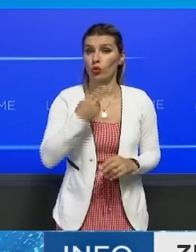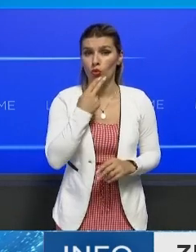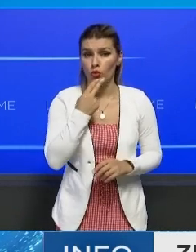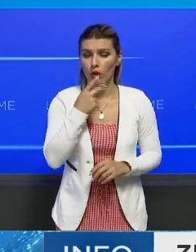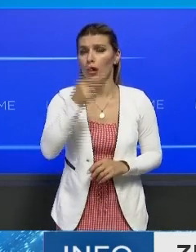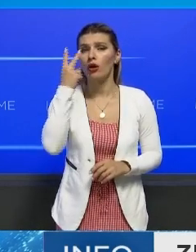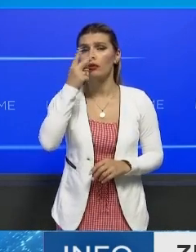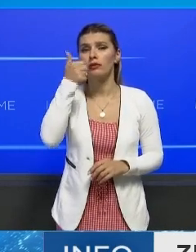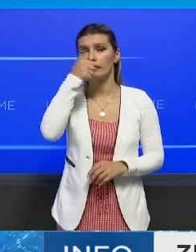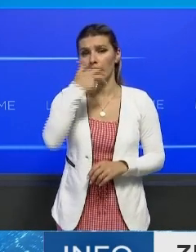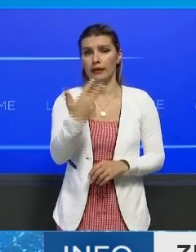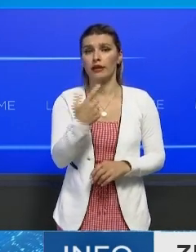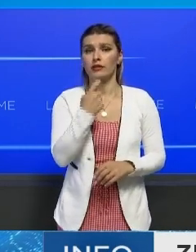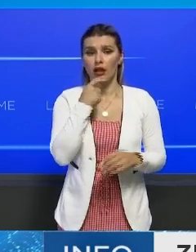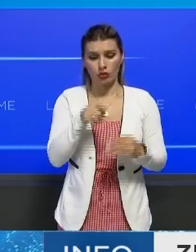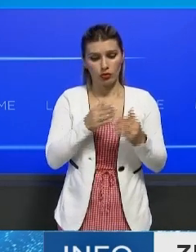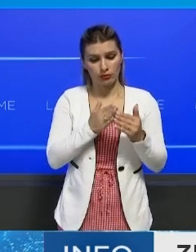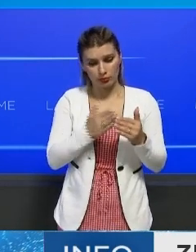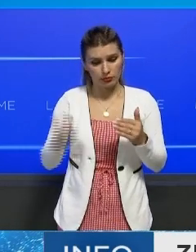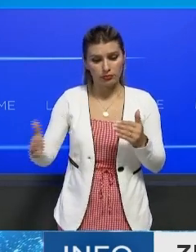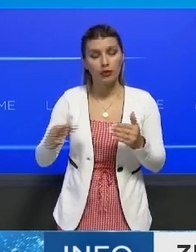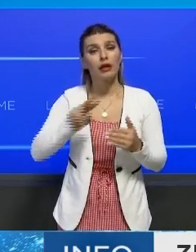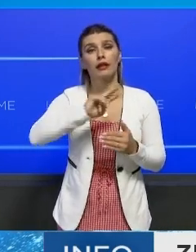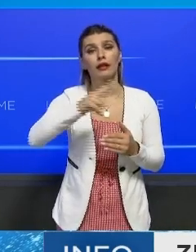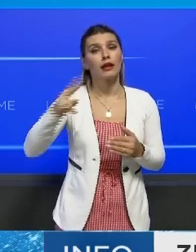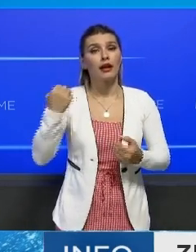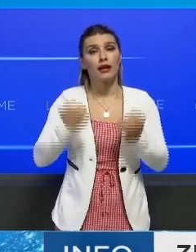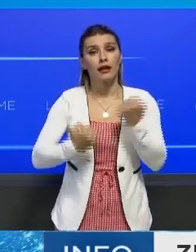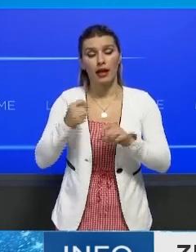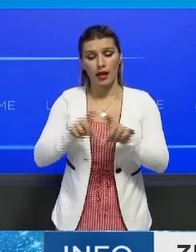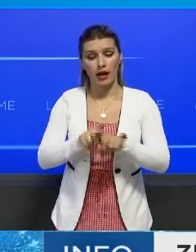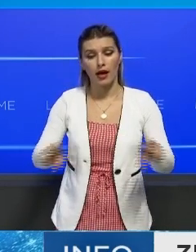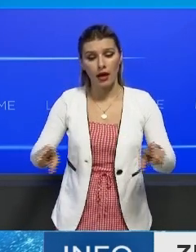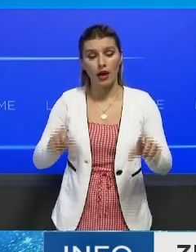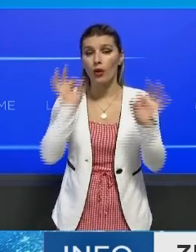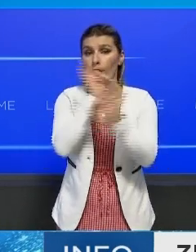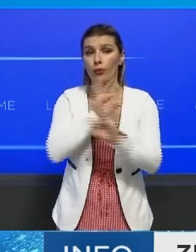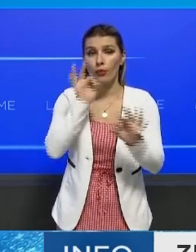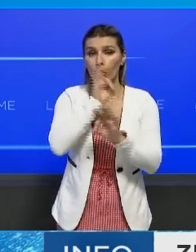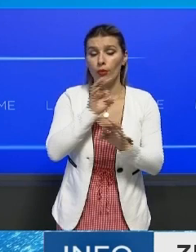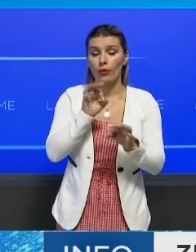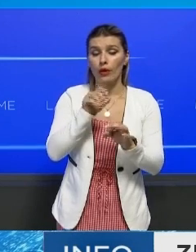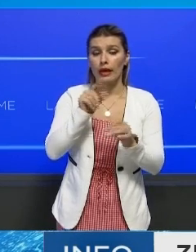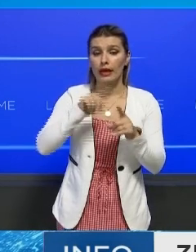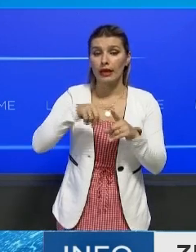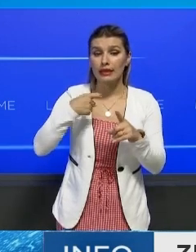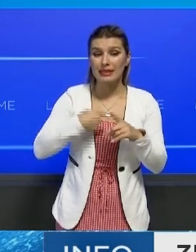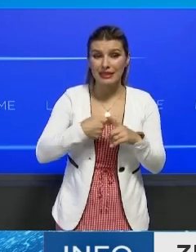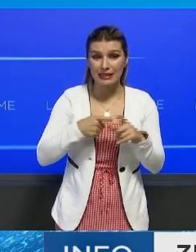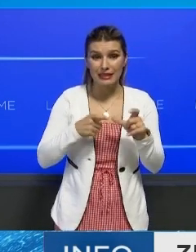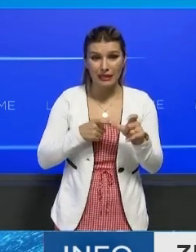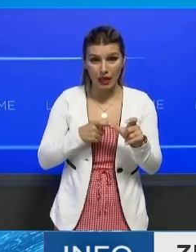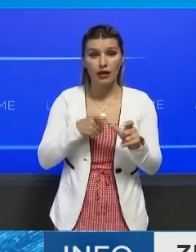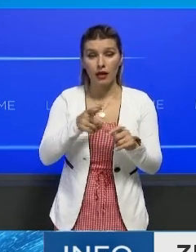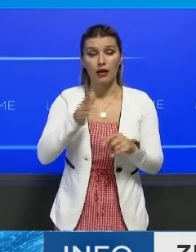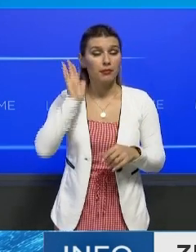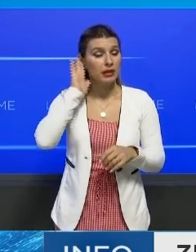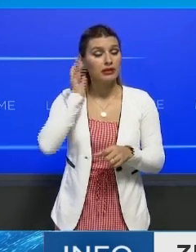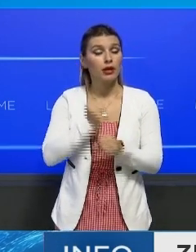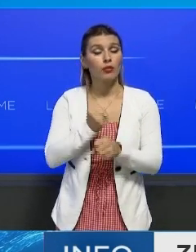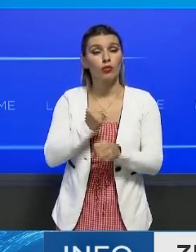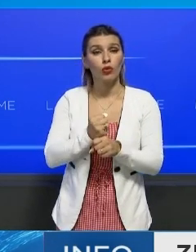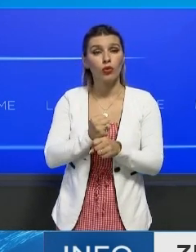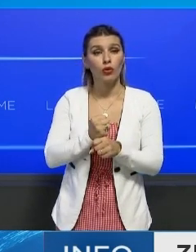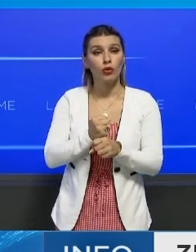nga data 30 shtator asë një vetur me targat akronimeve të qyteteve të lëshuara nga Ministria e Punëve të Brendshme të